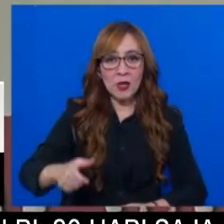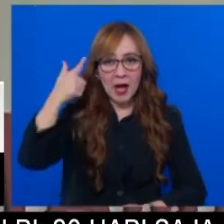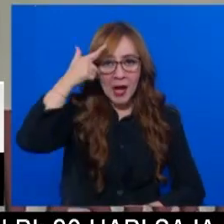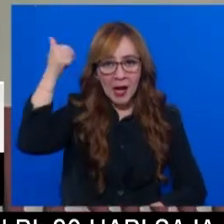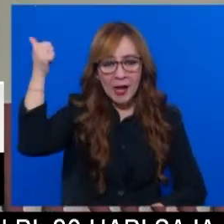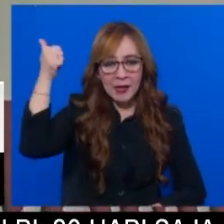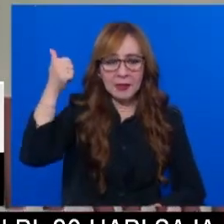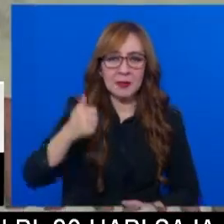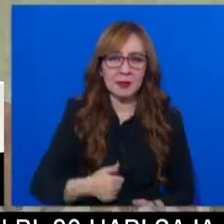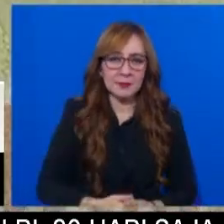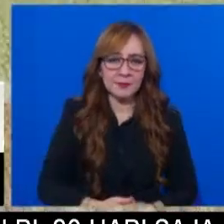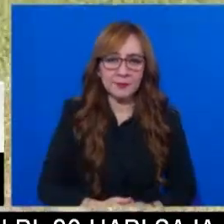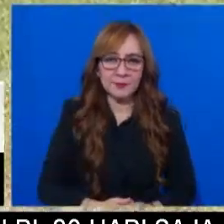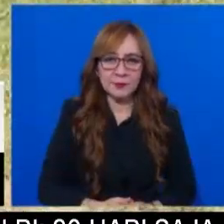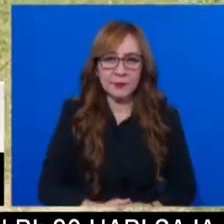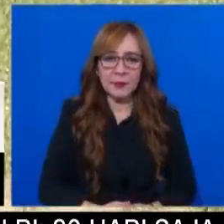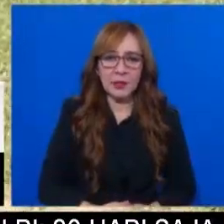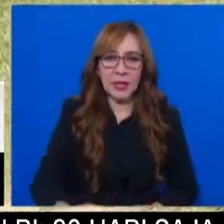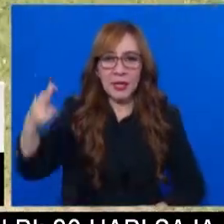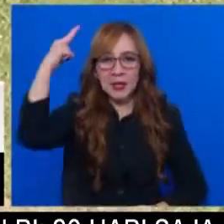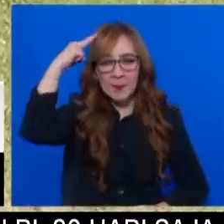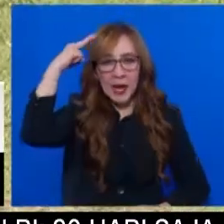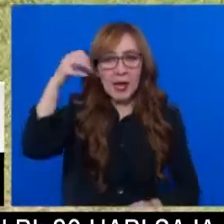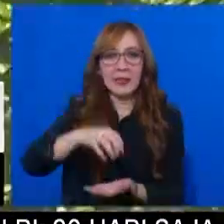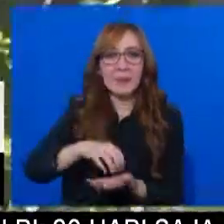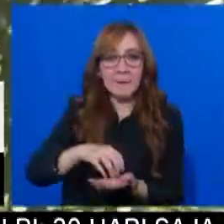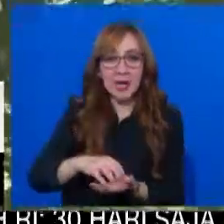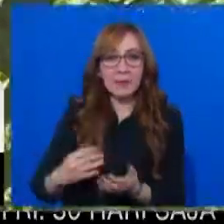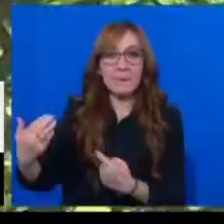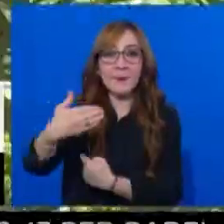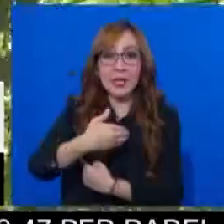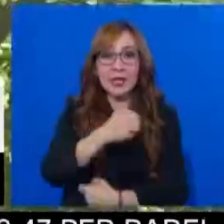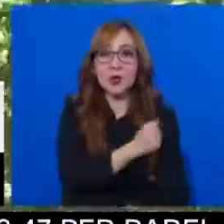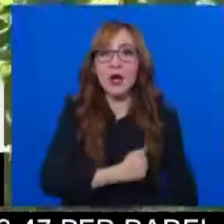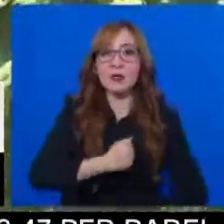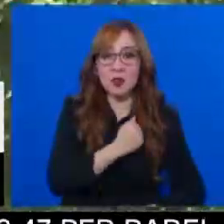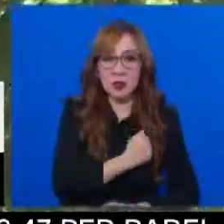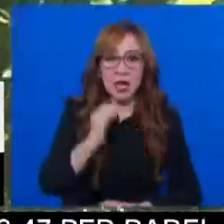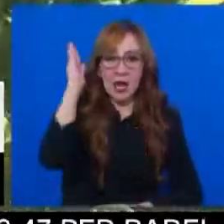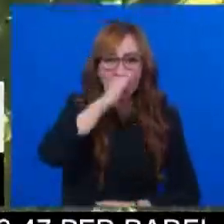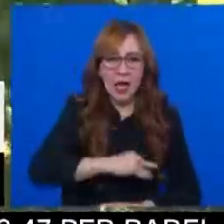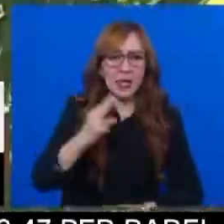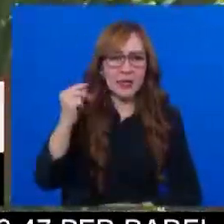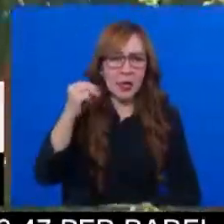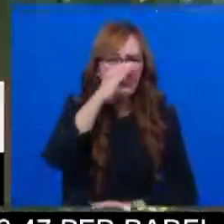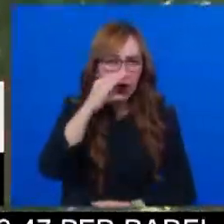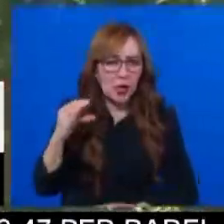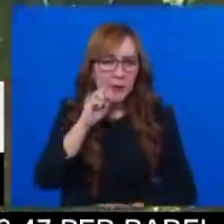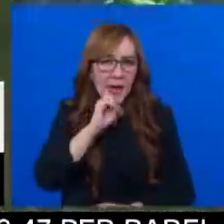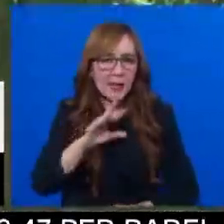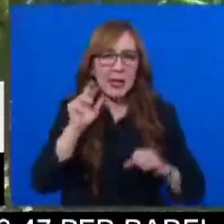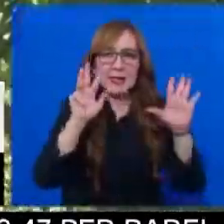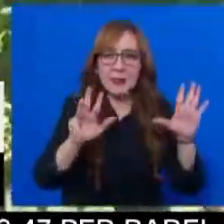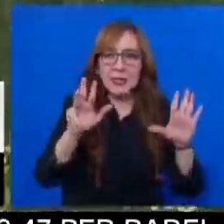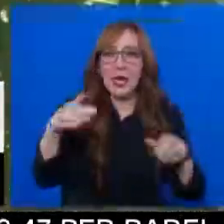maupun psikiater. Kepala Balai Rehabilitasi dan Perlindungan Sosial Sentra Al-Yatama Jambi pada Rabu sore mengatakan, kesembilan korban